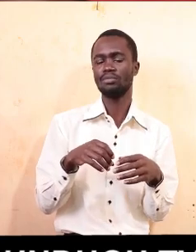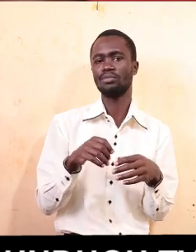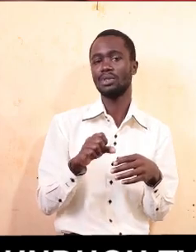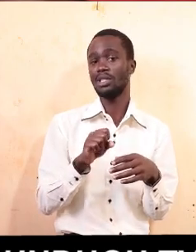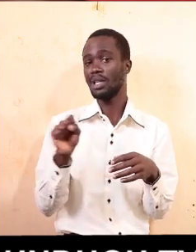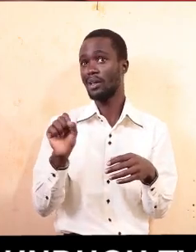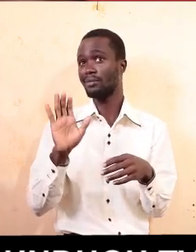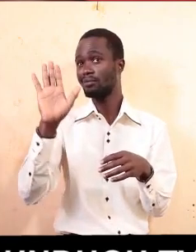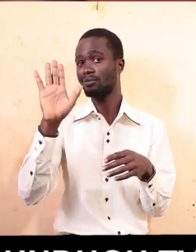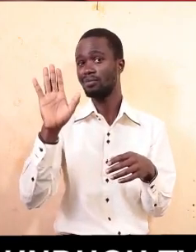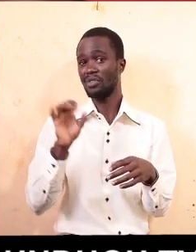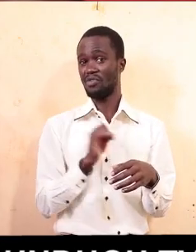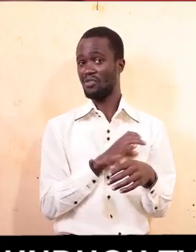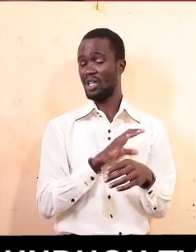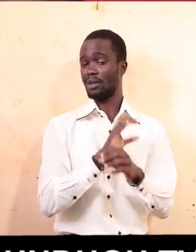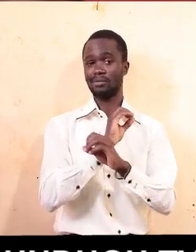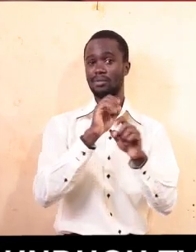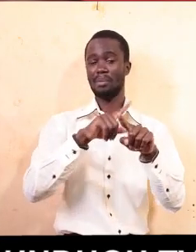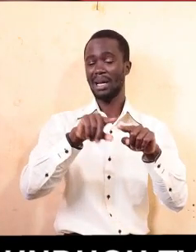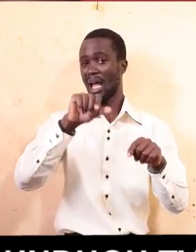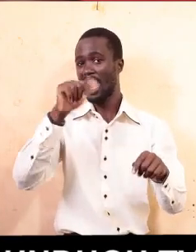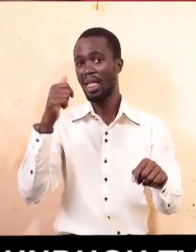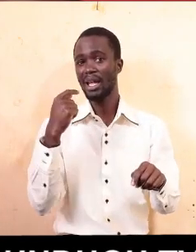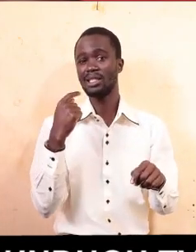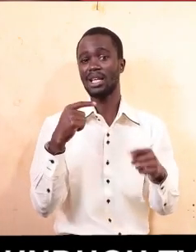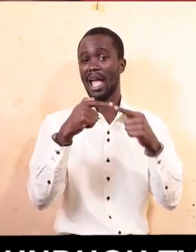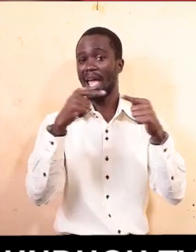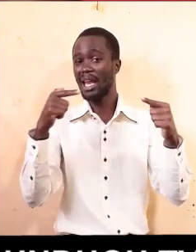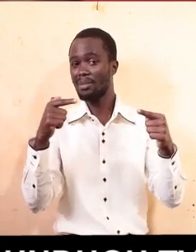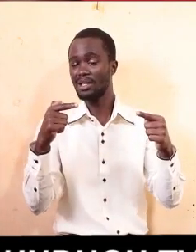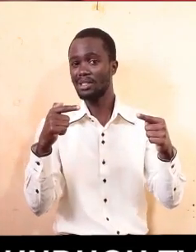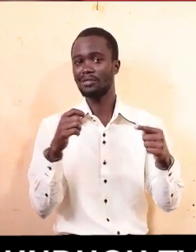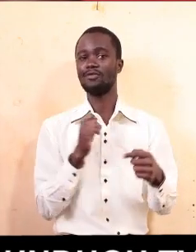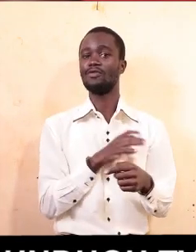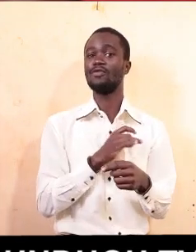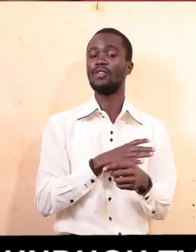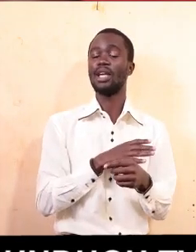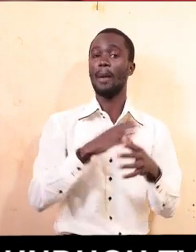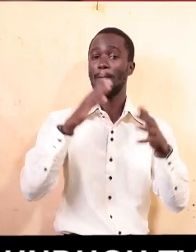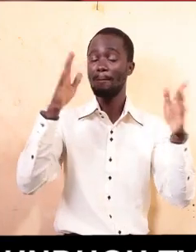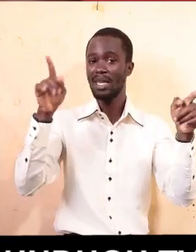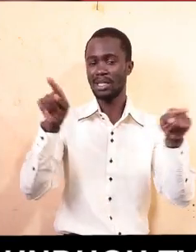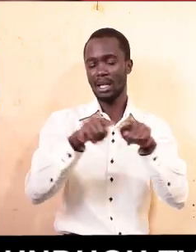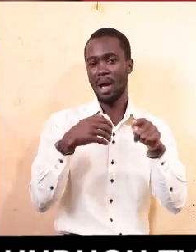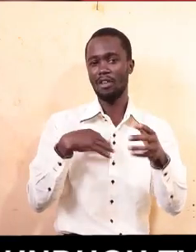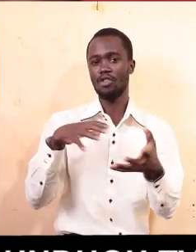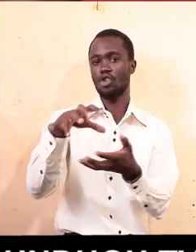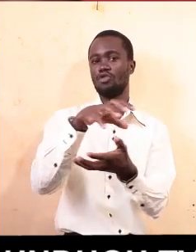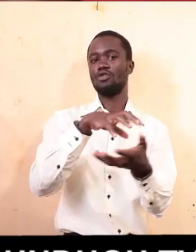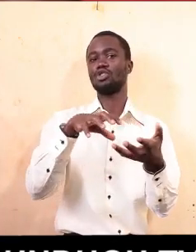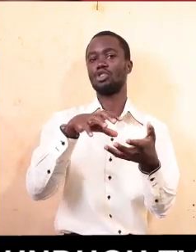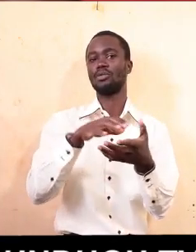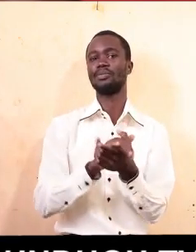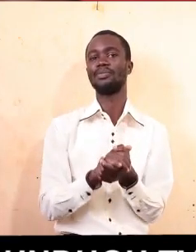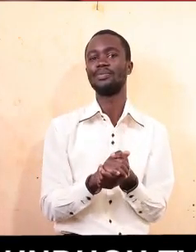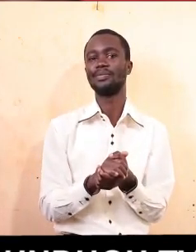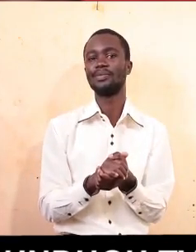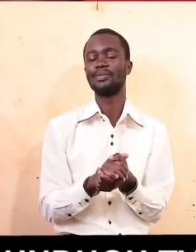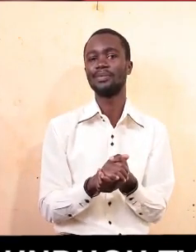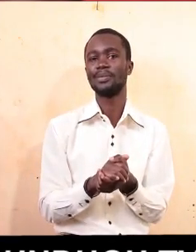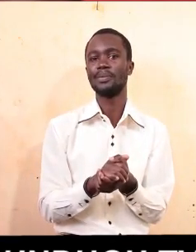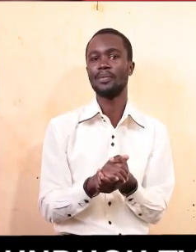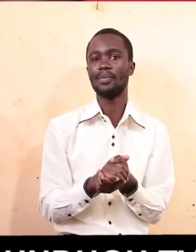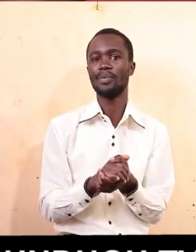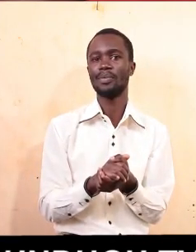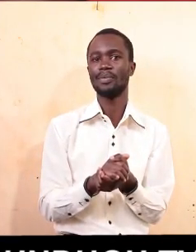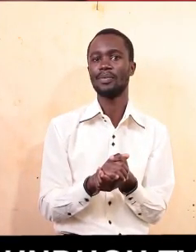hawastuki, lakini wale wako upande wa adui wanastuka with the confusion. Na kwa sababu they